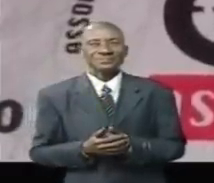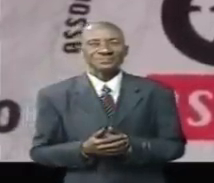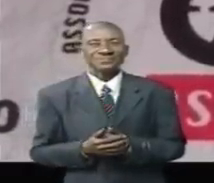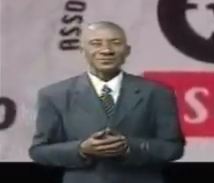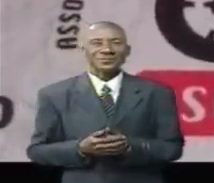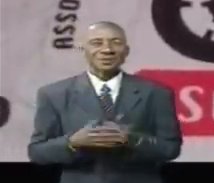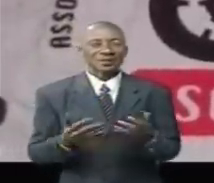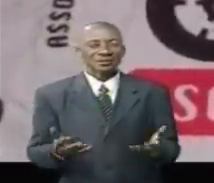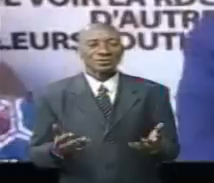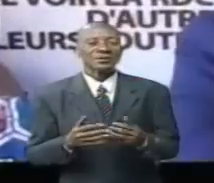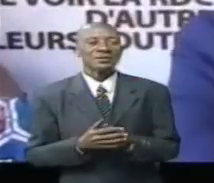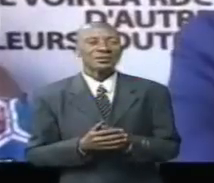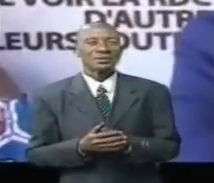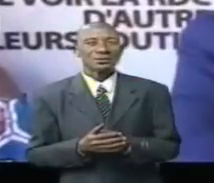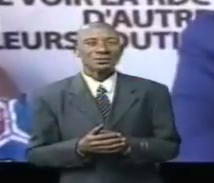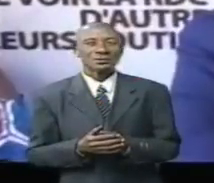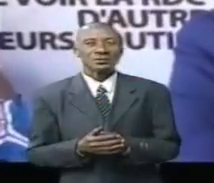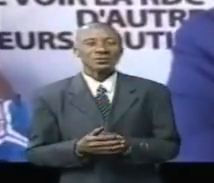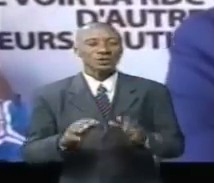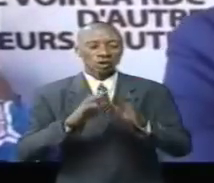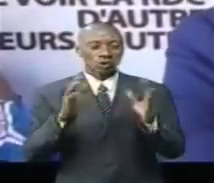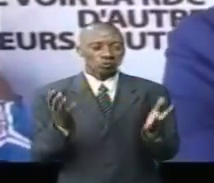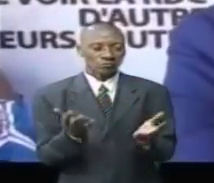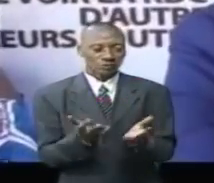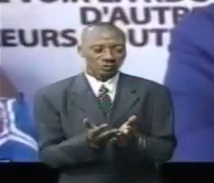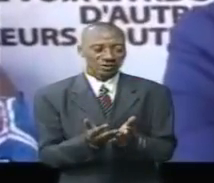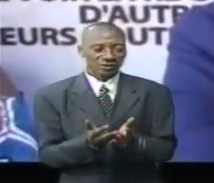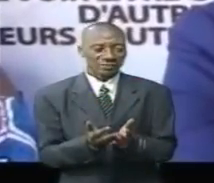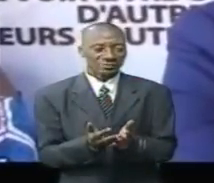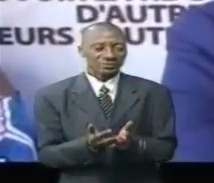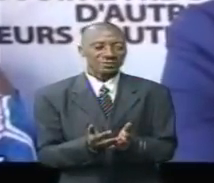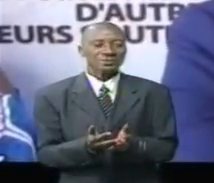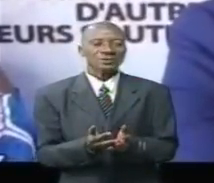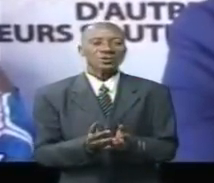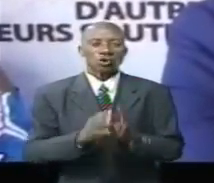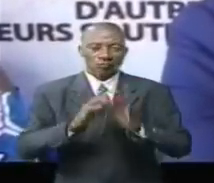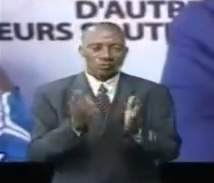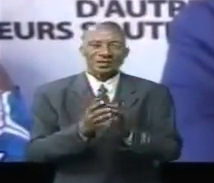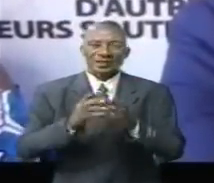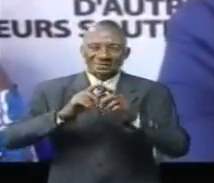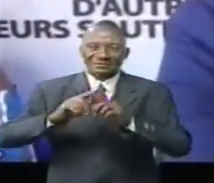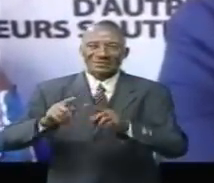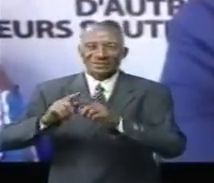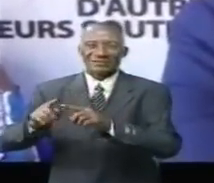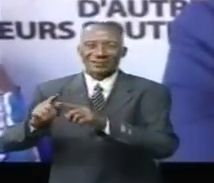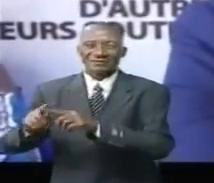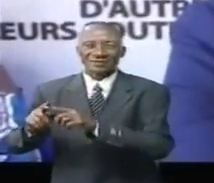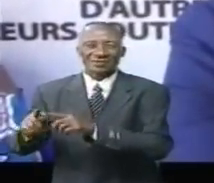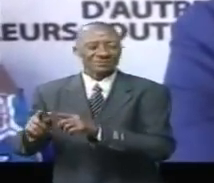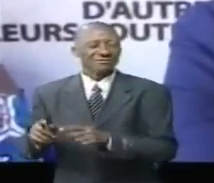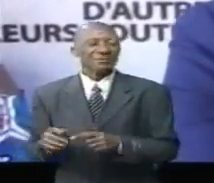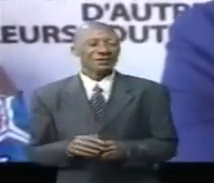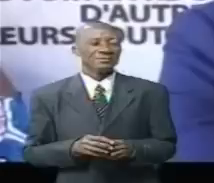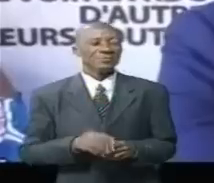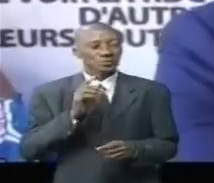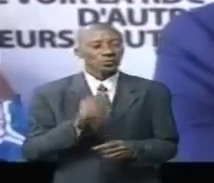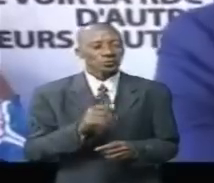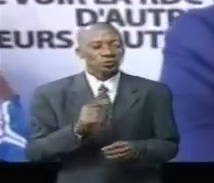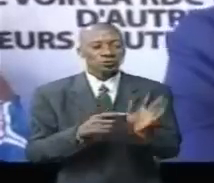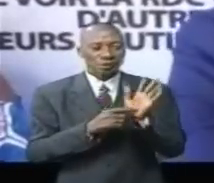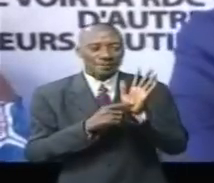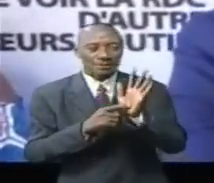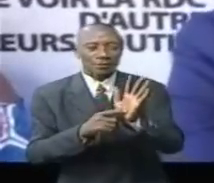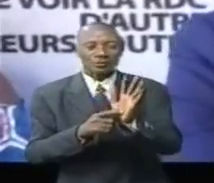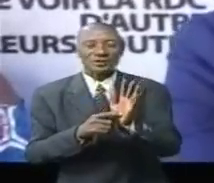recommande aux communautés de toutes tendances confondues de cultiver le patriotisme par l'appui